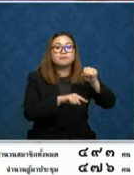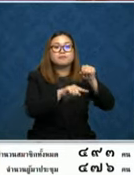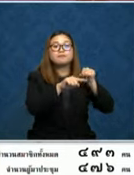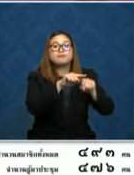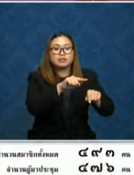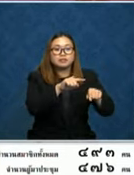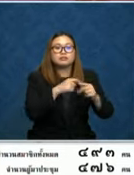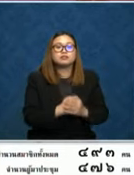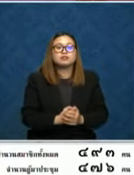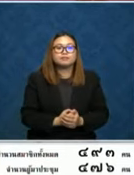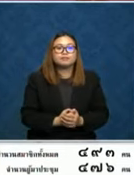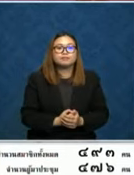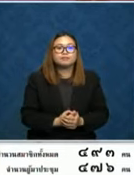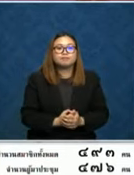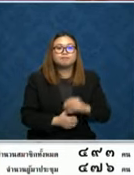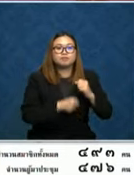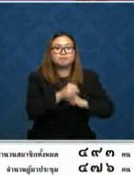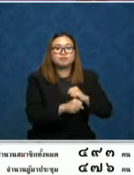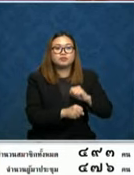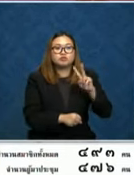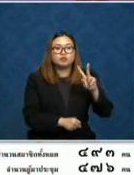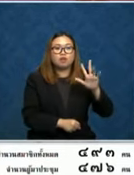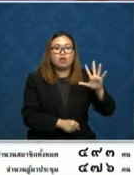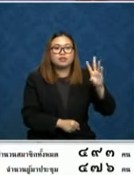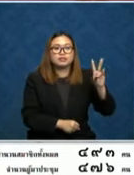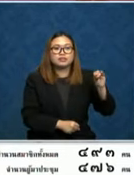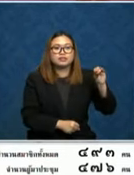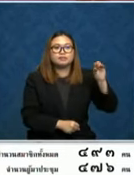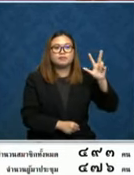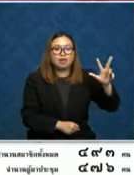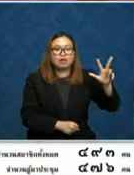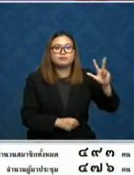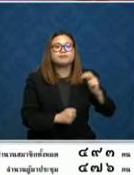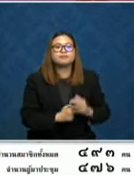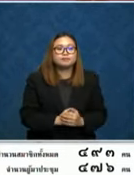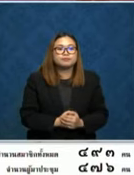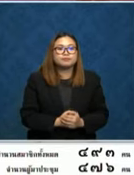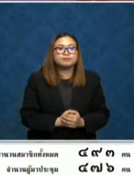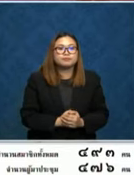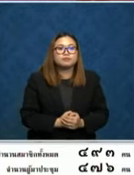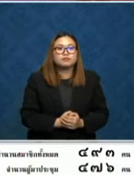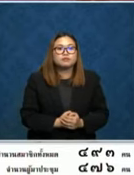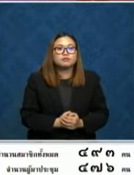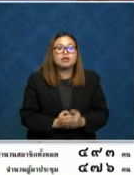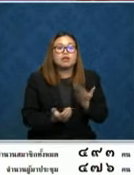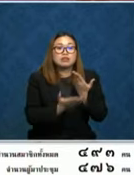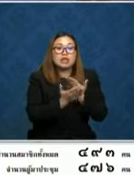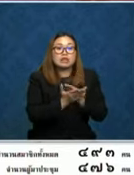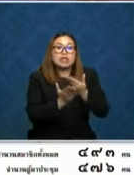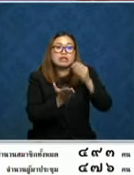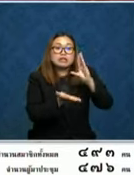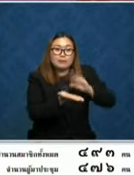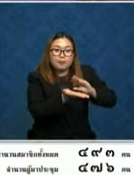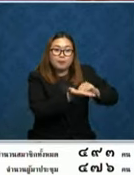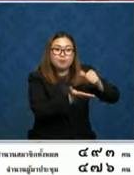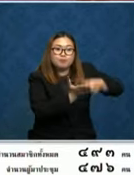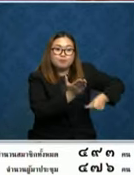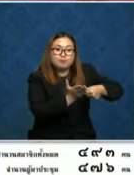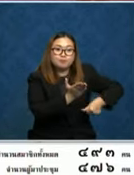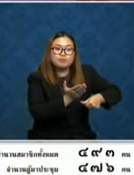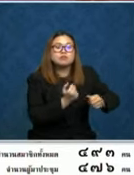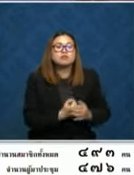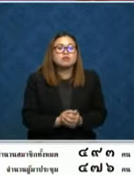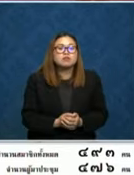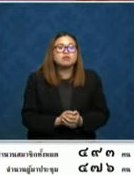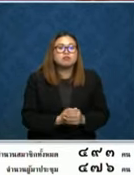ก็ของกำลังการผลิตภายในปี73แต่ว่าก็ไม่แน่ใจนะว่าสัมภาษามิตรเนี่ยได้ติดตามนะครับผลสัมฤทธิ์ใน